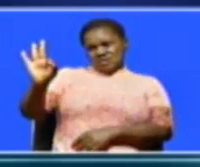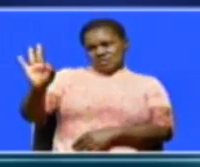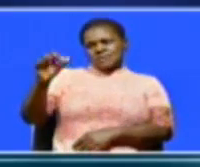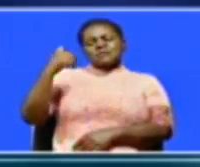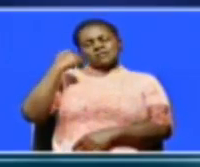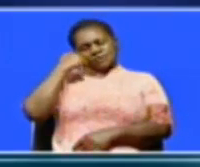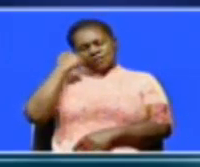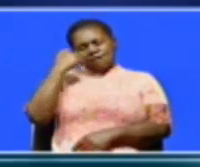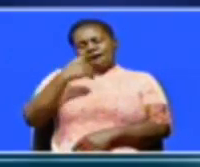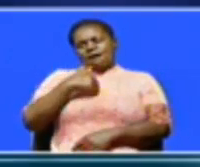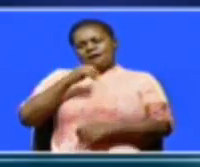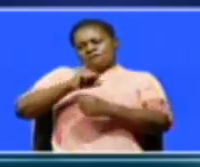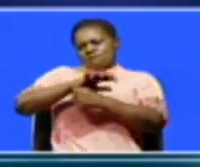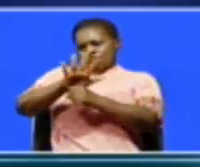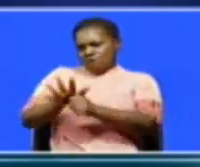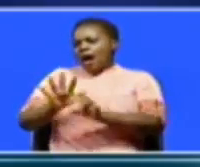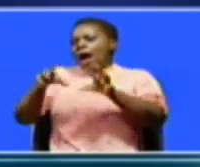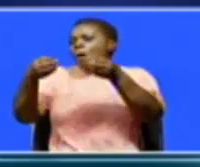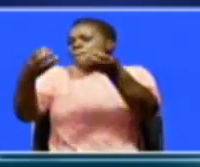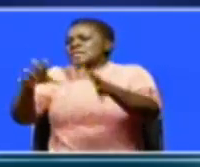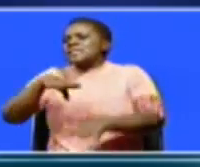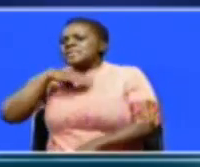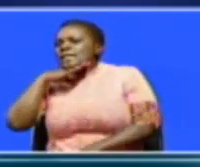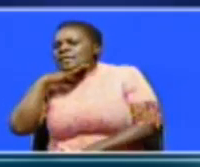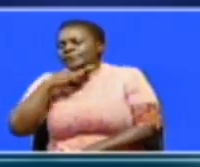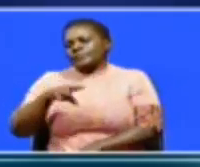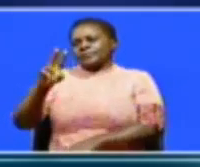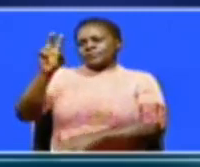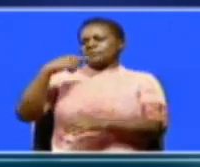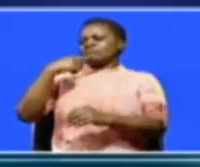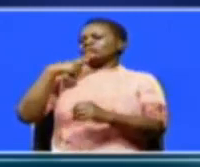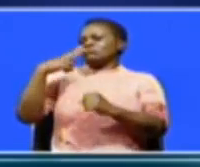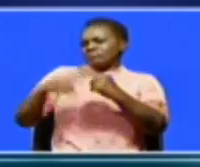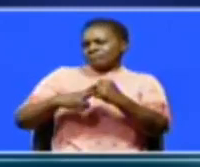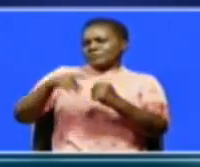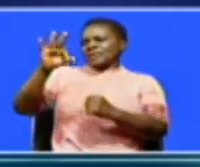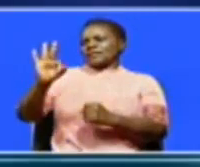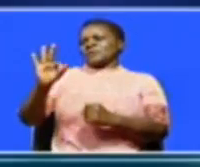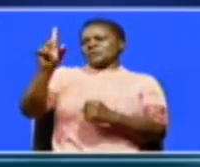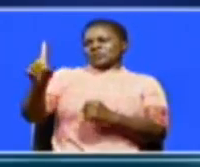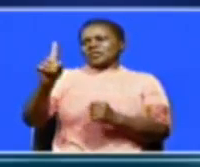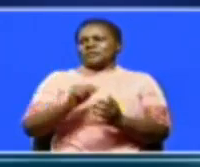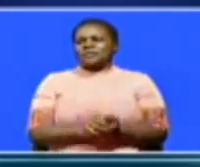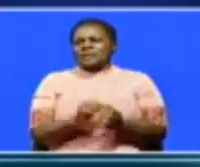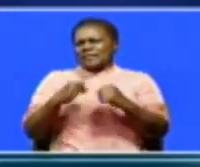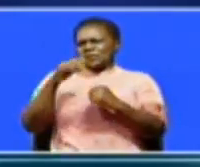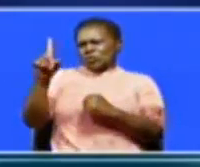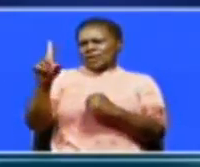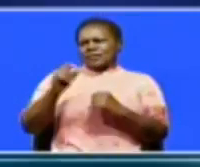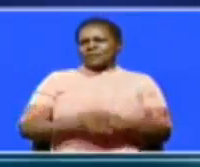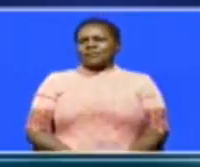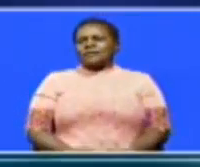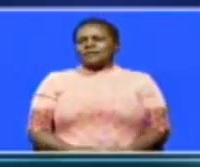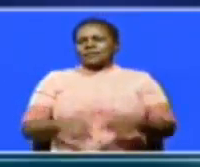wamepatikana na virusi vya korona na kufikisha idadi kuwa jumla ya watu 781.